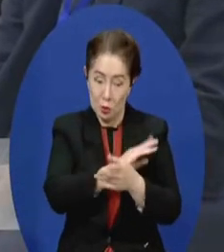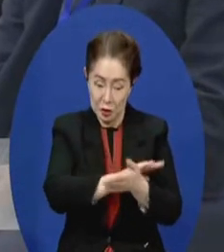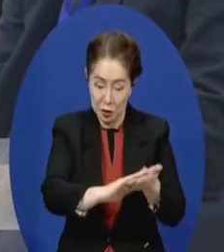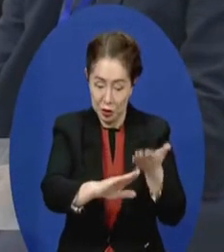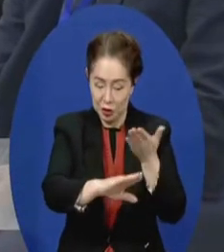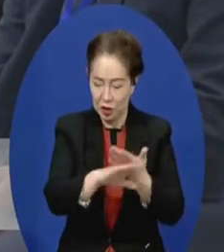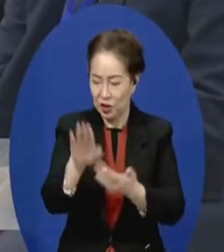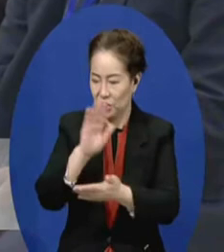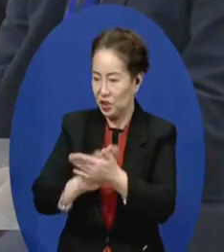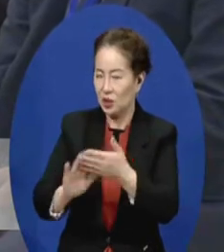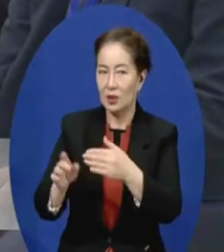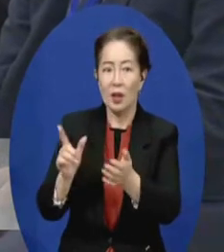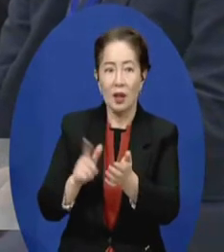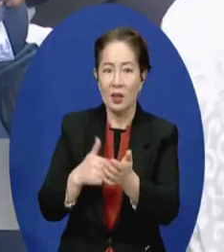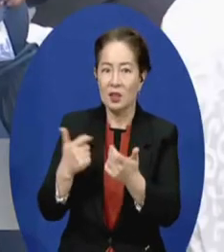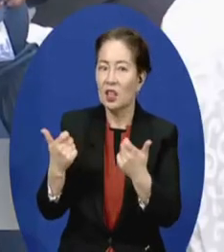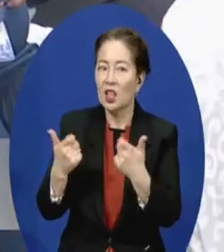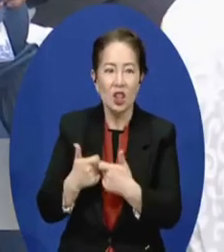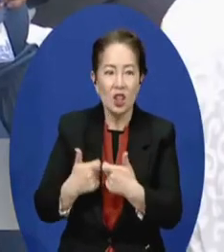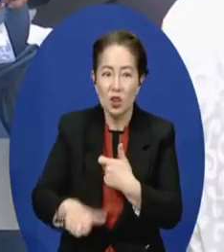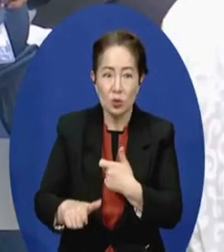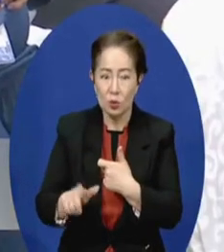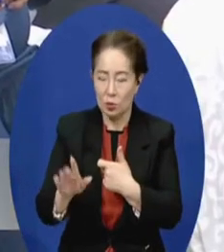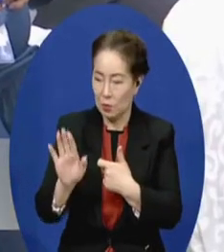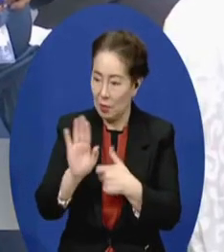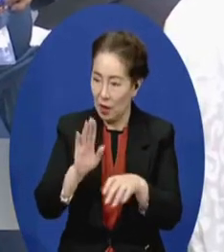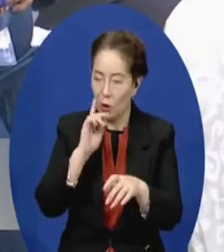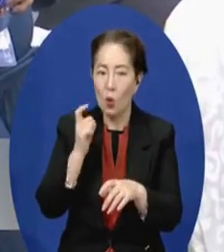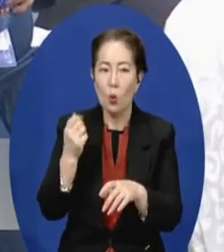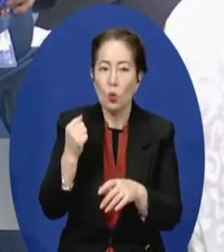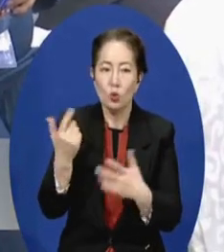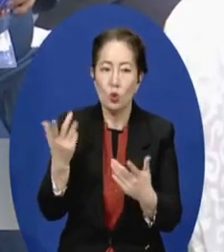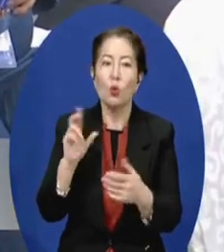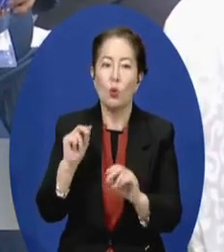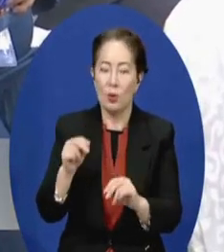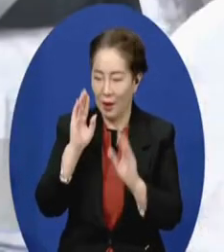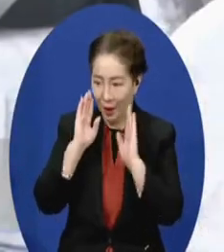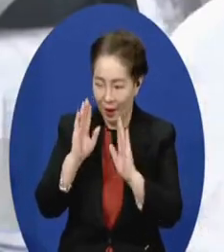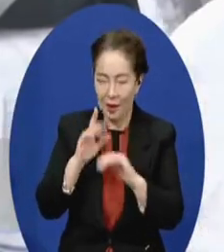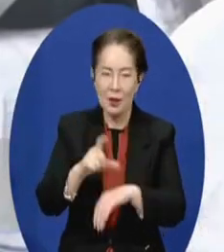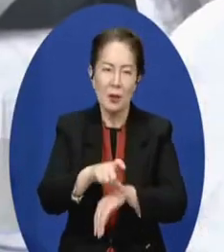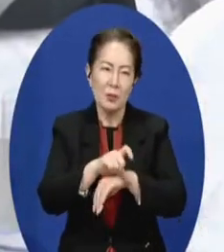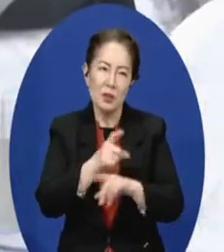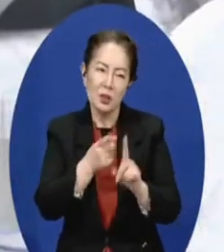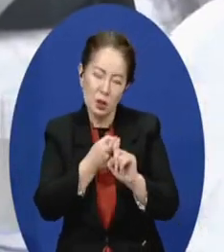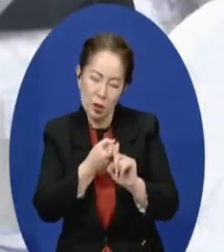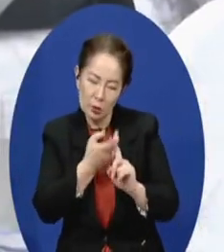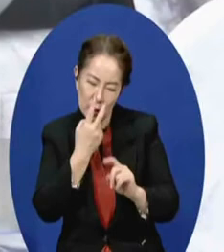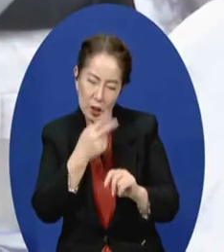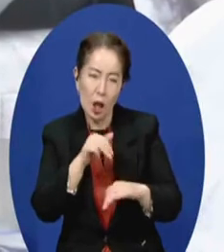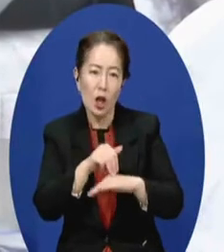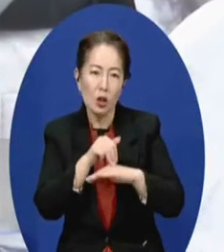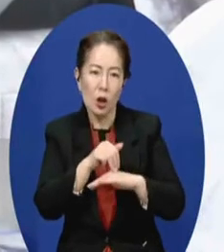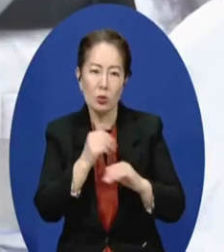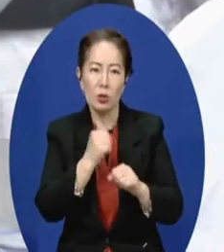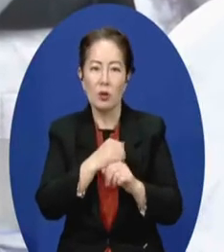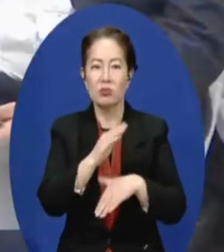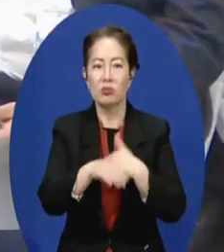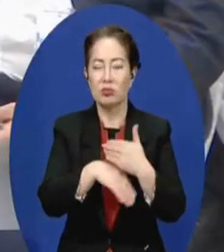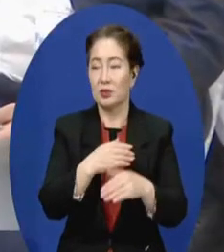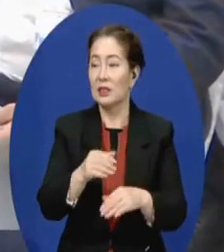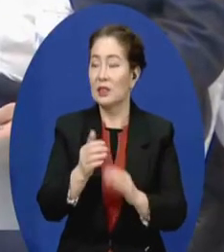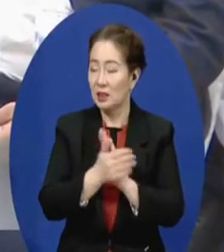хэрэгцээ шаардлагад нийцэхгүй байгаа стандартыг хүчингүй болгох чиглэлд анхаарч байна. Нөгөө талаас мэрэгжлийн холбоод тогтвортой үйл ажиллагаа явуулах